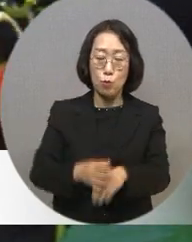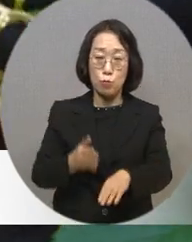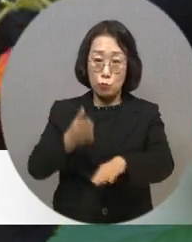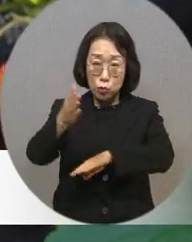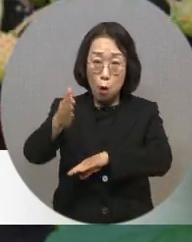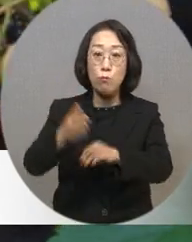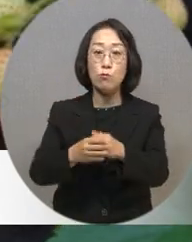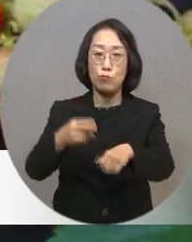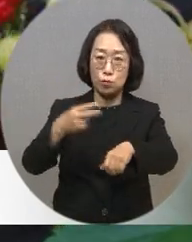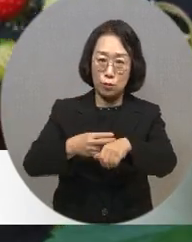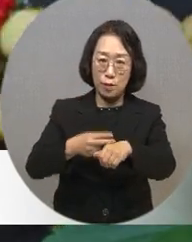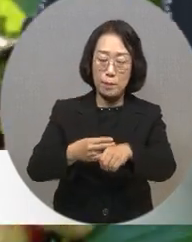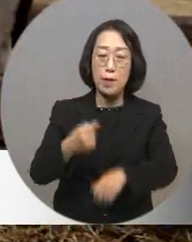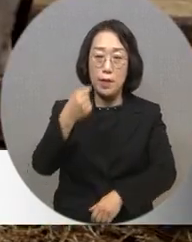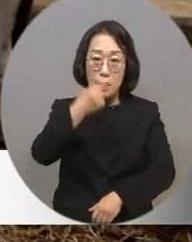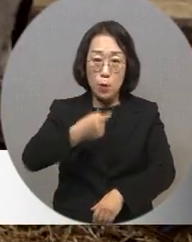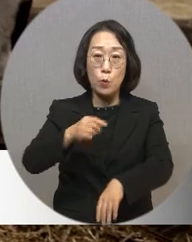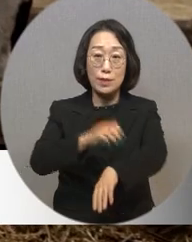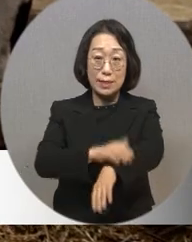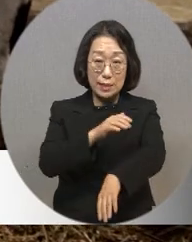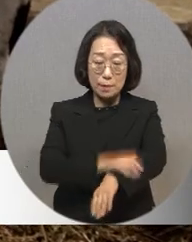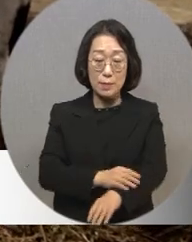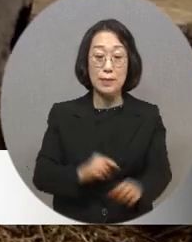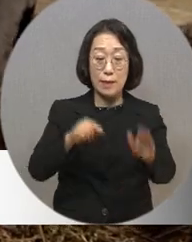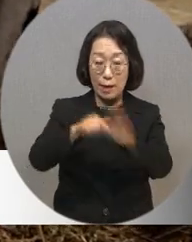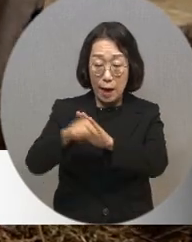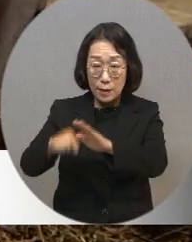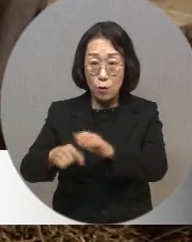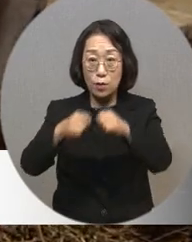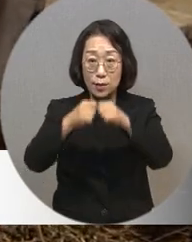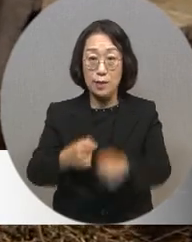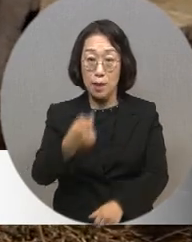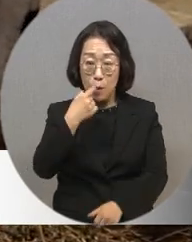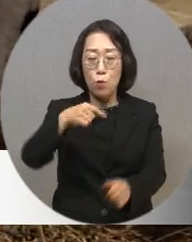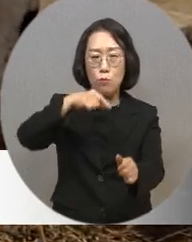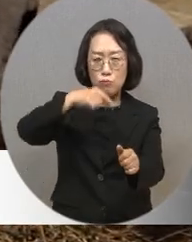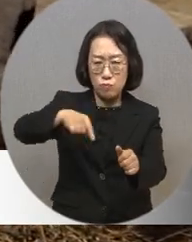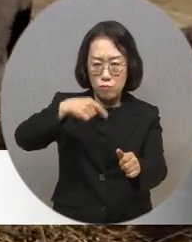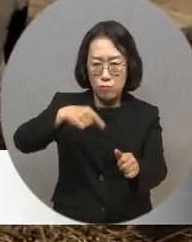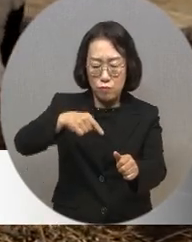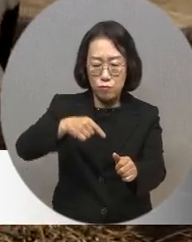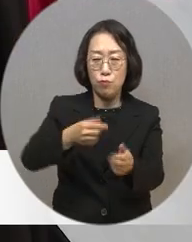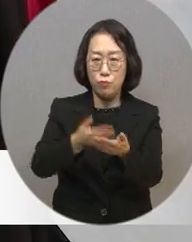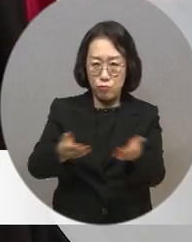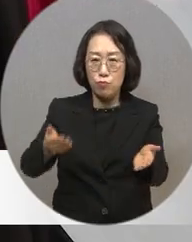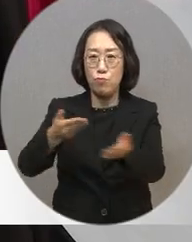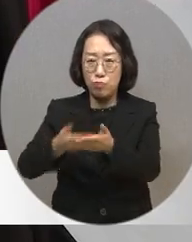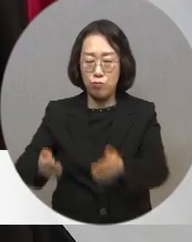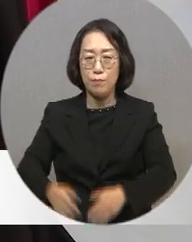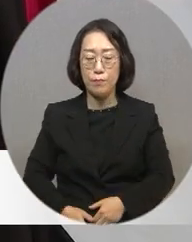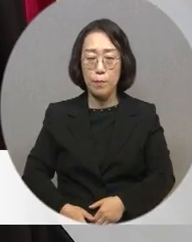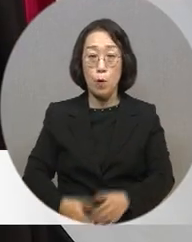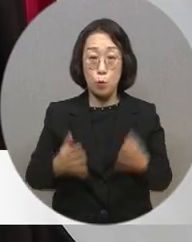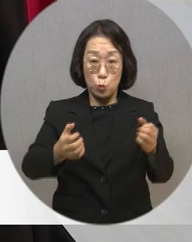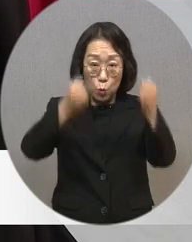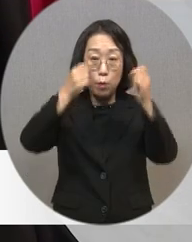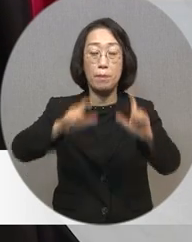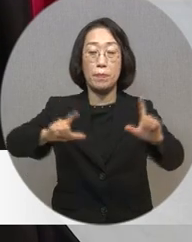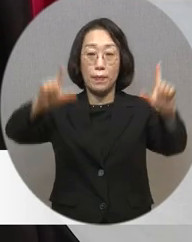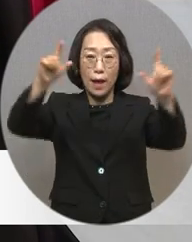통해 이론, 실습, 현장학습을 포함한 맞춤형 교육을 진행했습니다. 이번